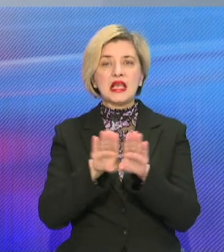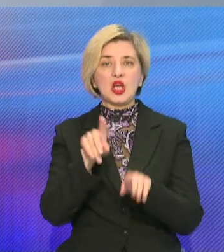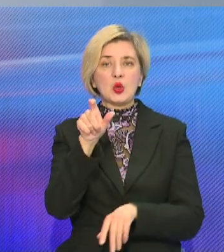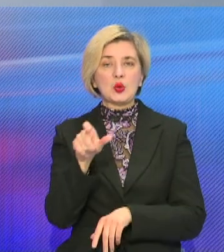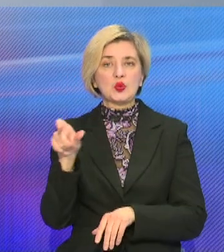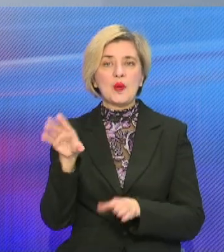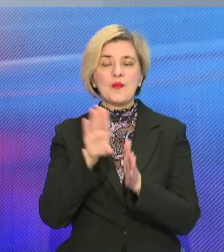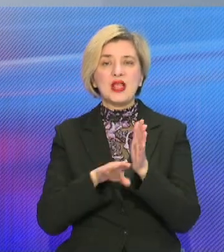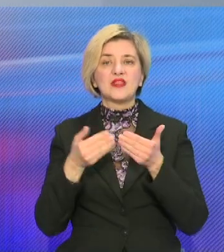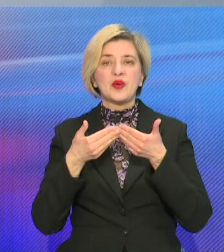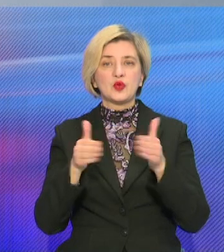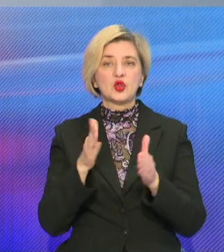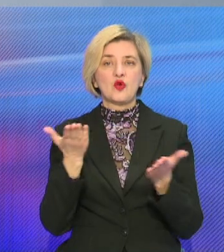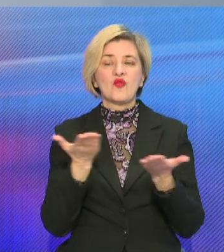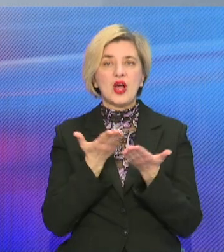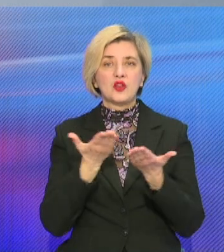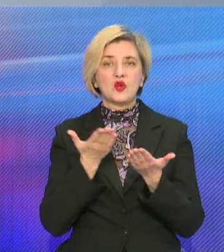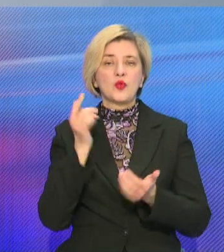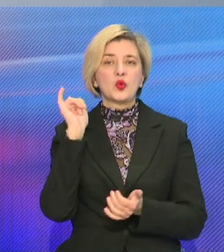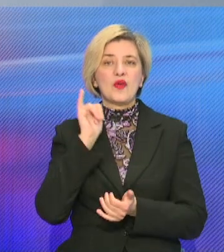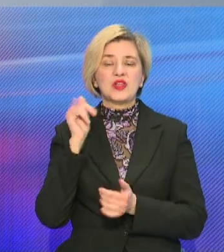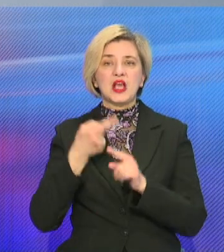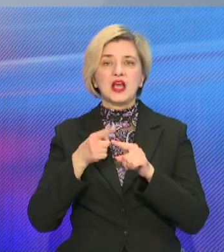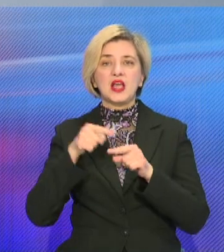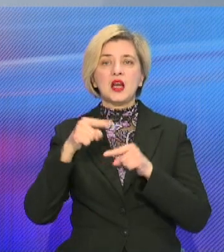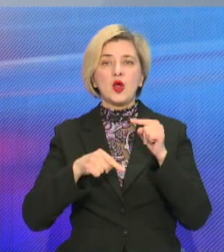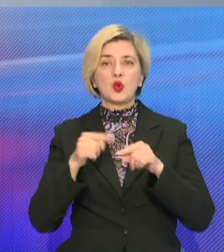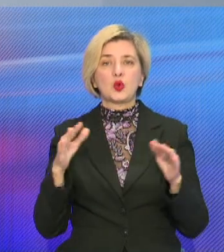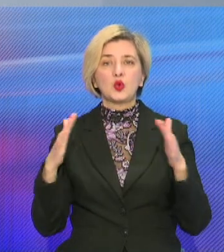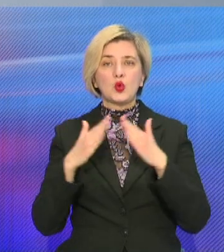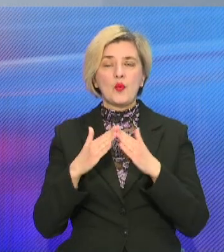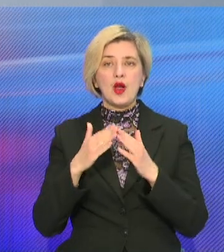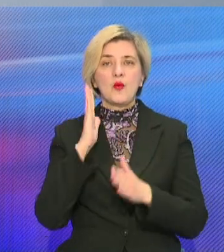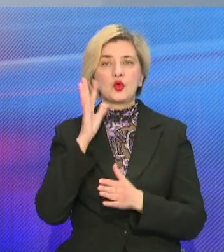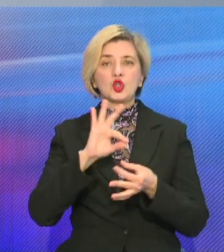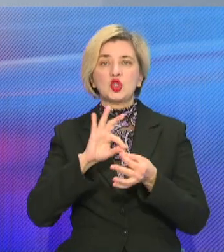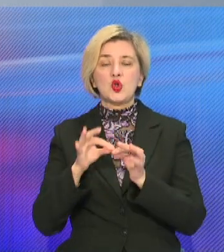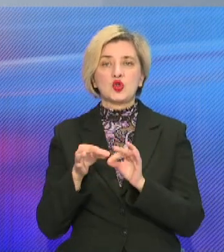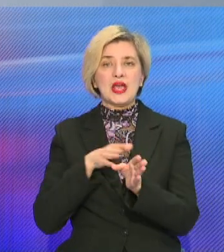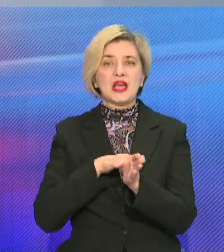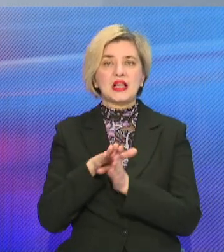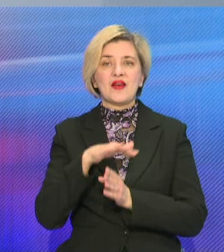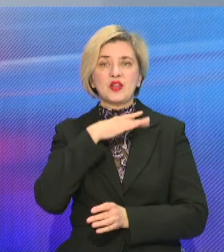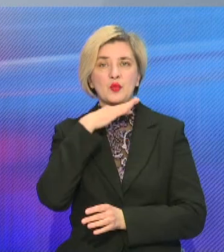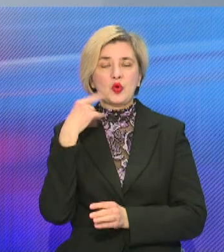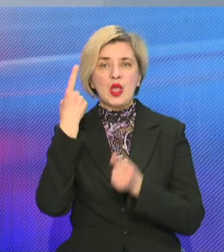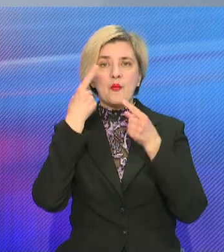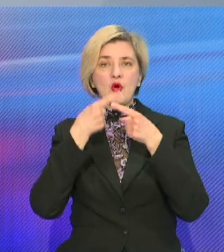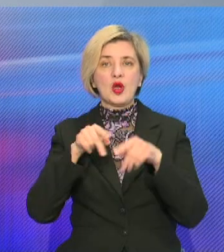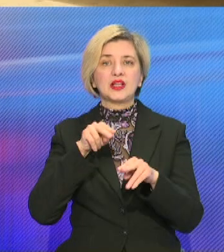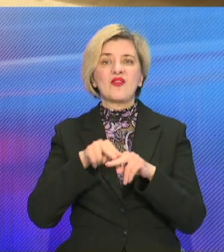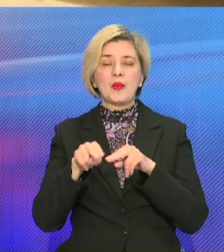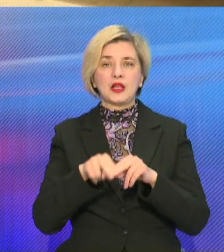без выпускников, для которых университет – это родной дом, будет сложно реализовать многие проекты в